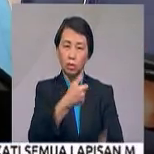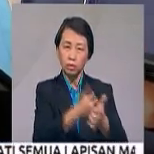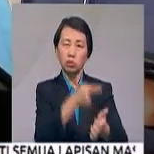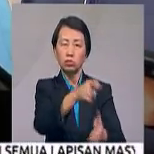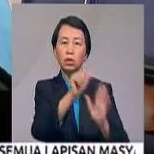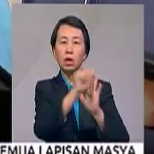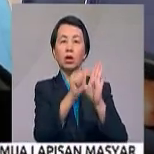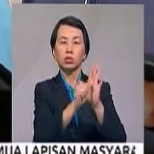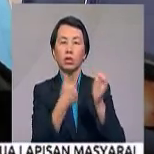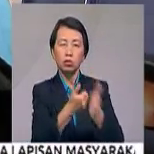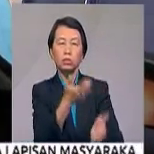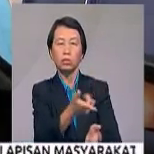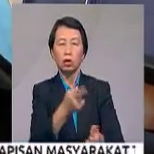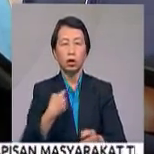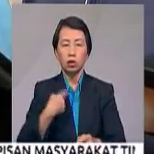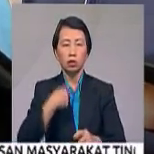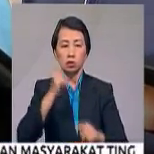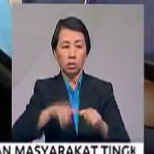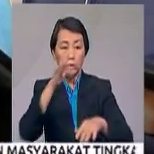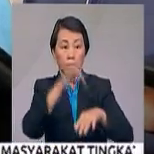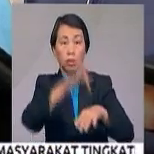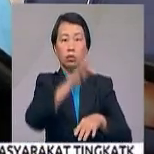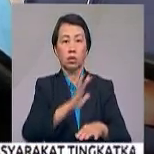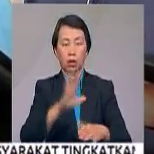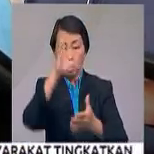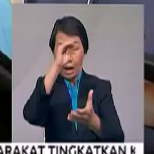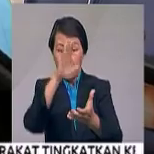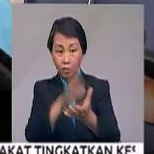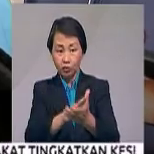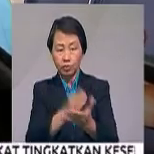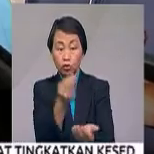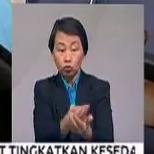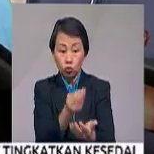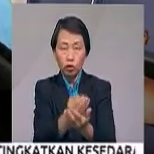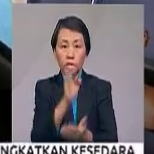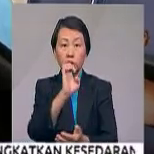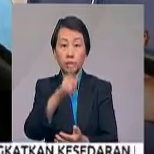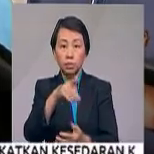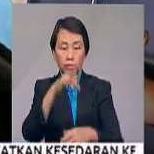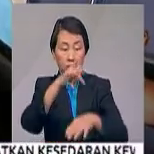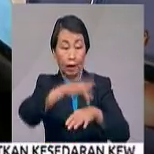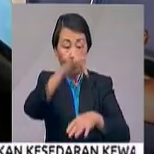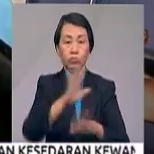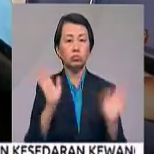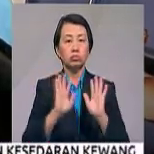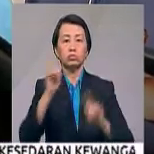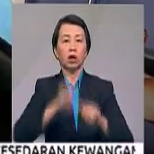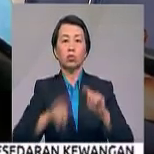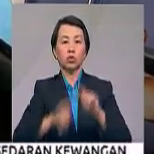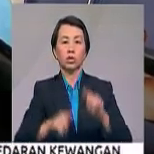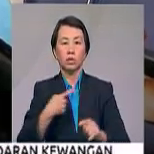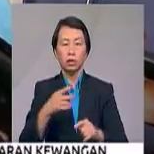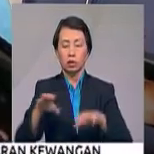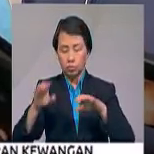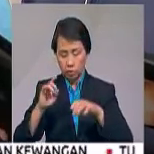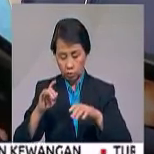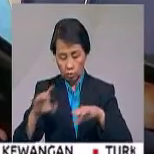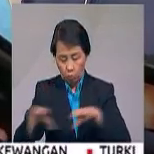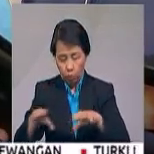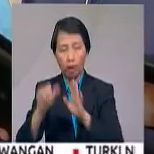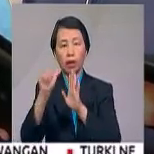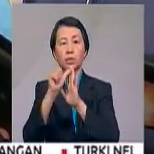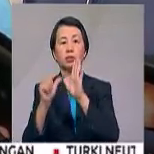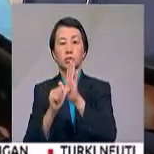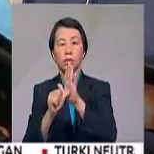Akta EPF. Jadi kita tak boleh touch husband-nya EPF, kita tak boleh touch. Jadi kita buatkan satu akta tetapi kalau